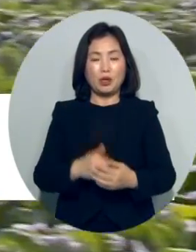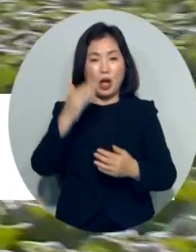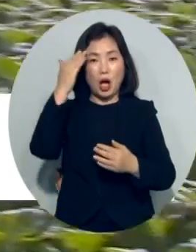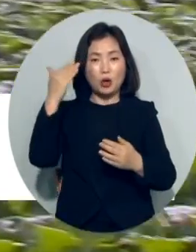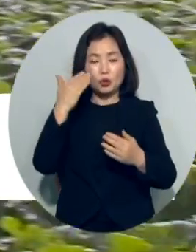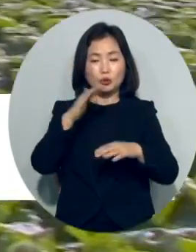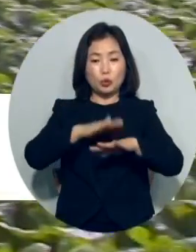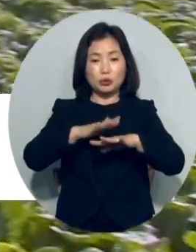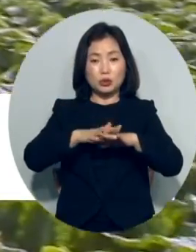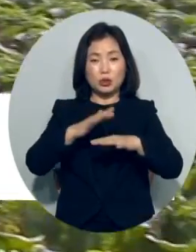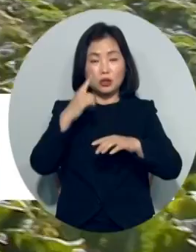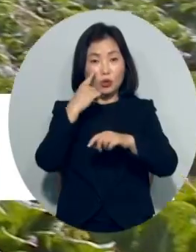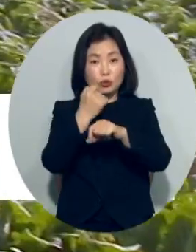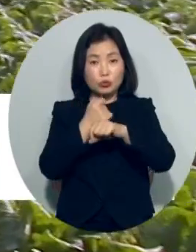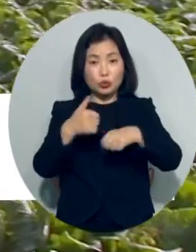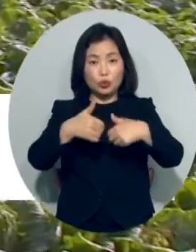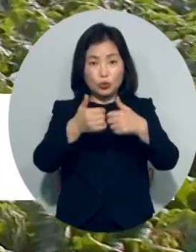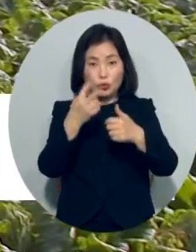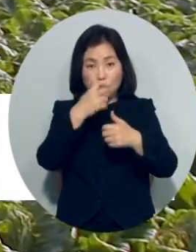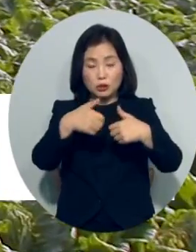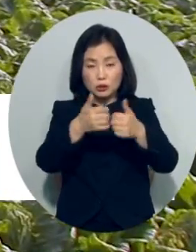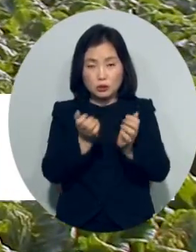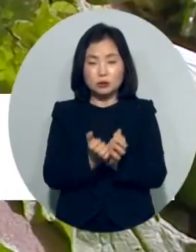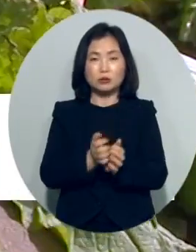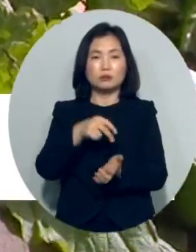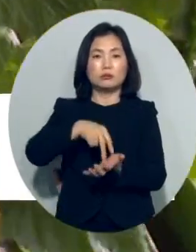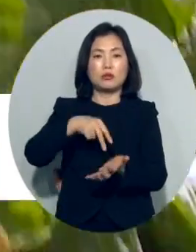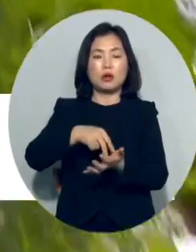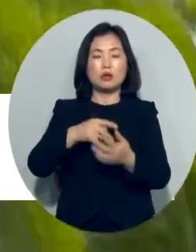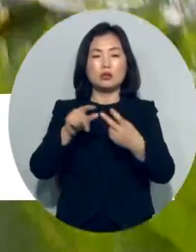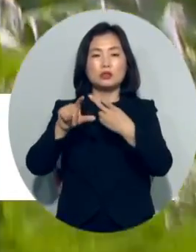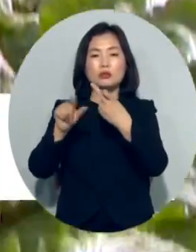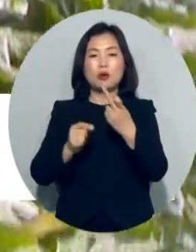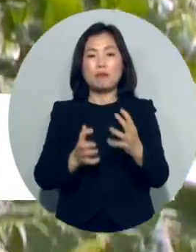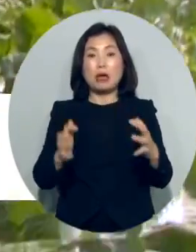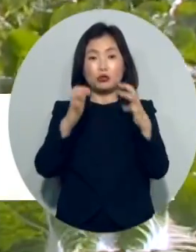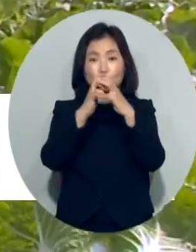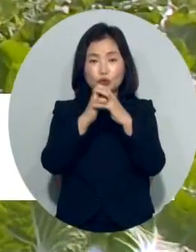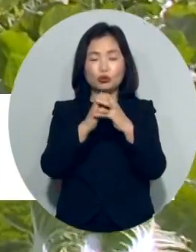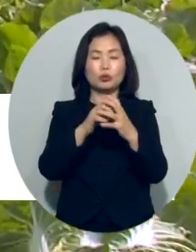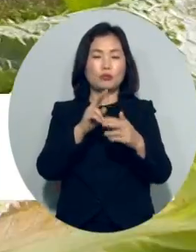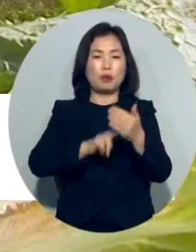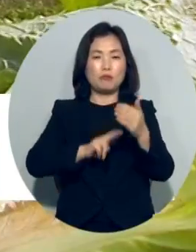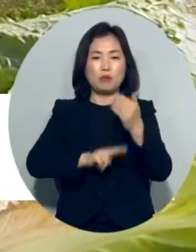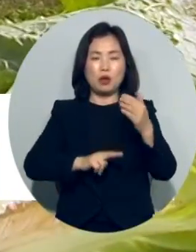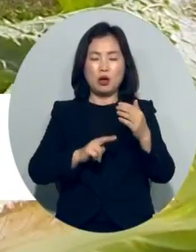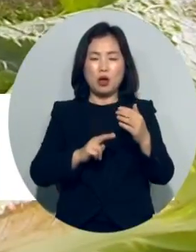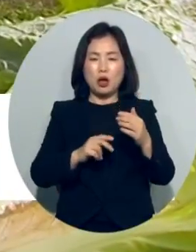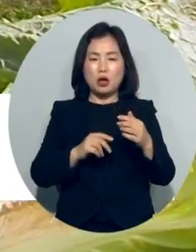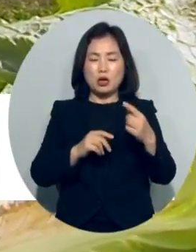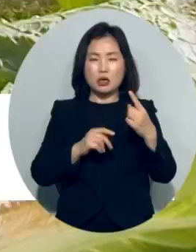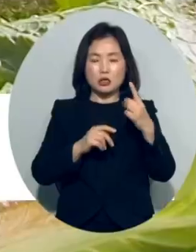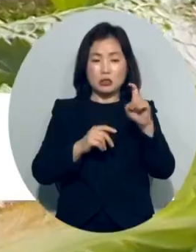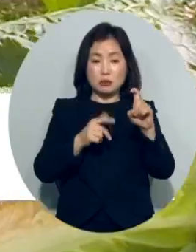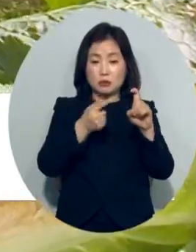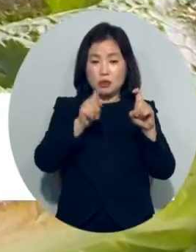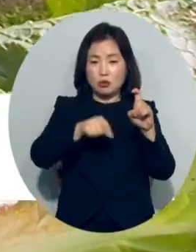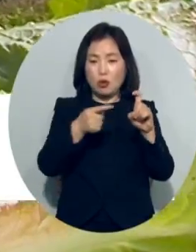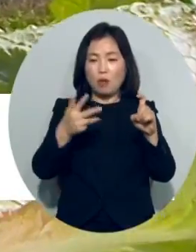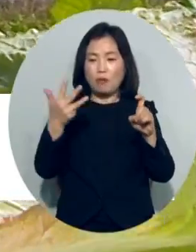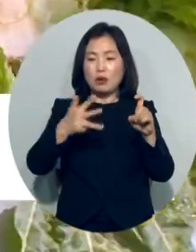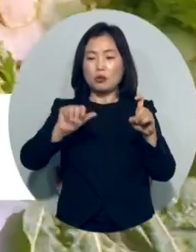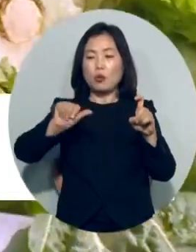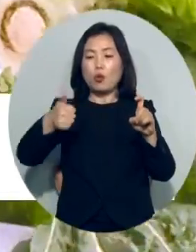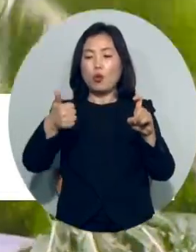한국농촌경제연구원 농업 관측 센터는 12월 배추 돔의 가격이 상품 기준으로 10kg 당